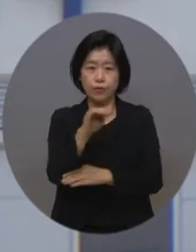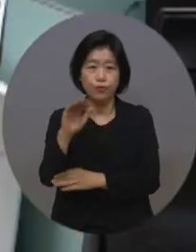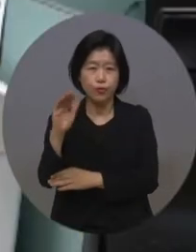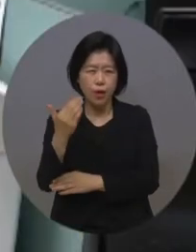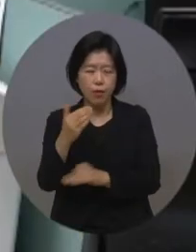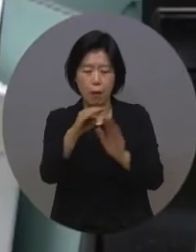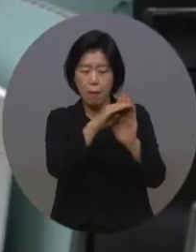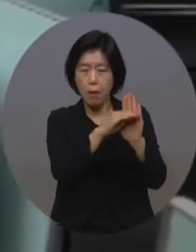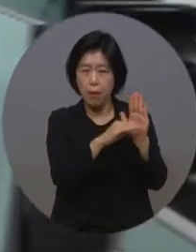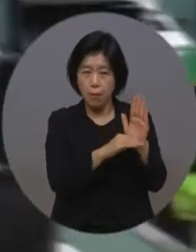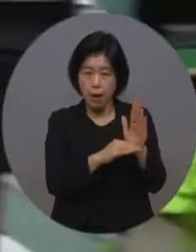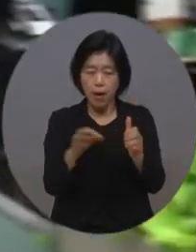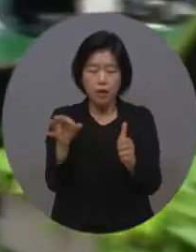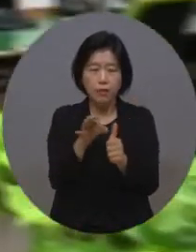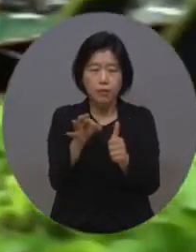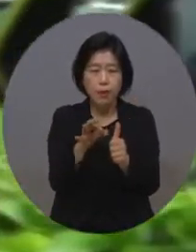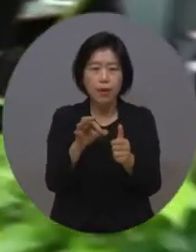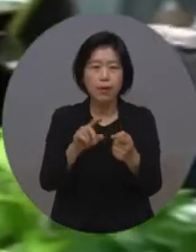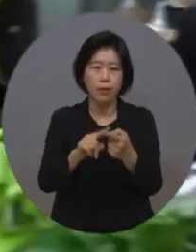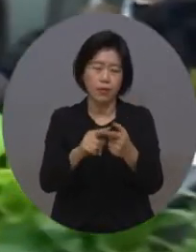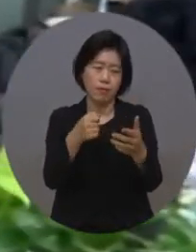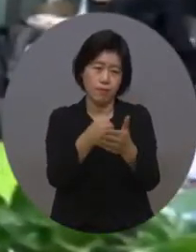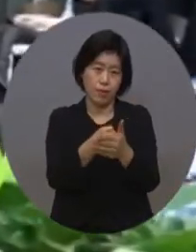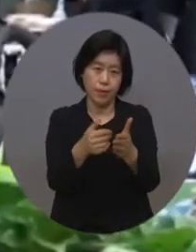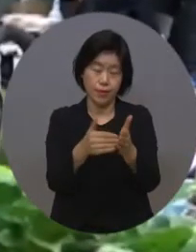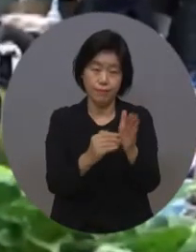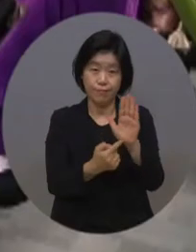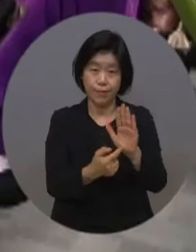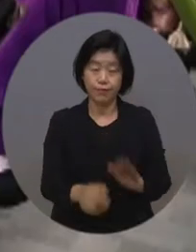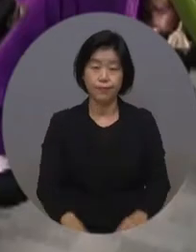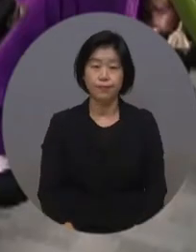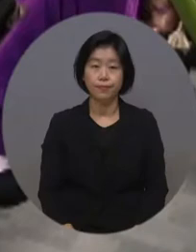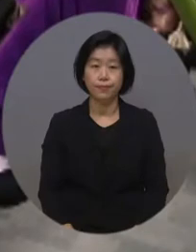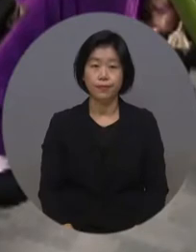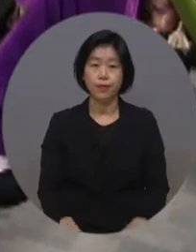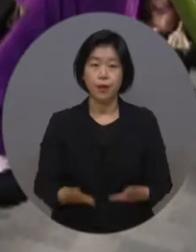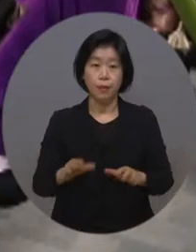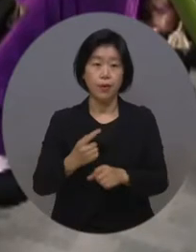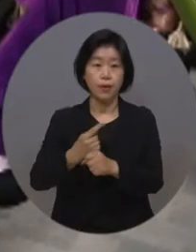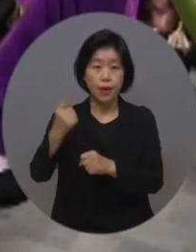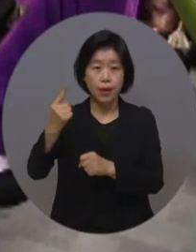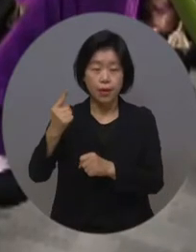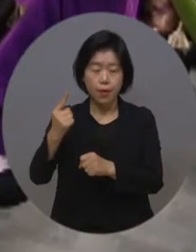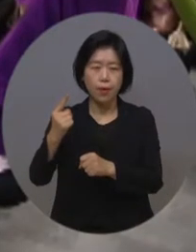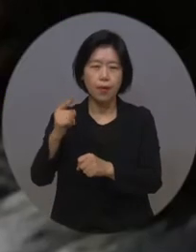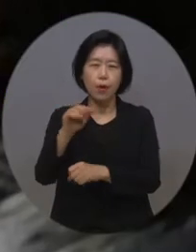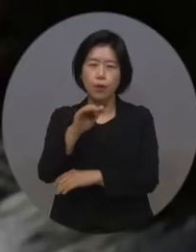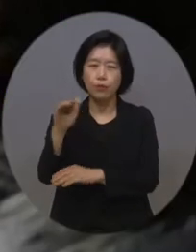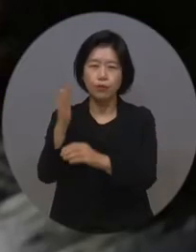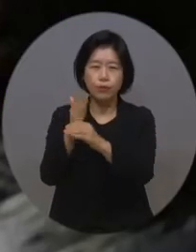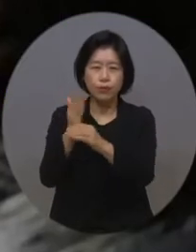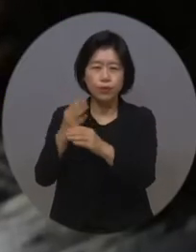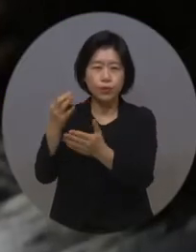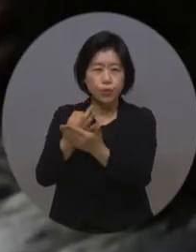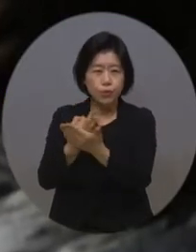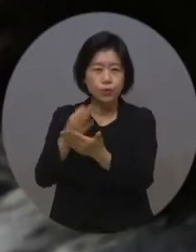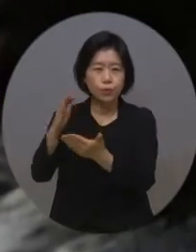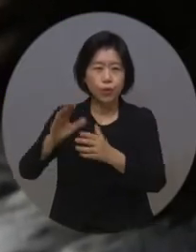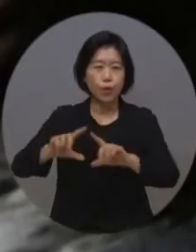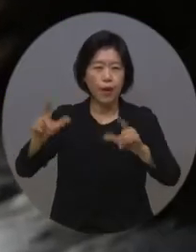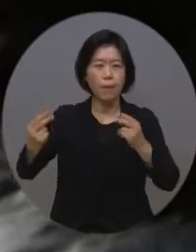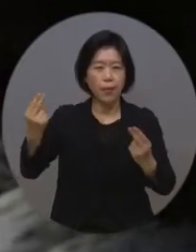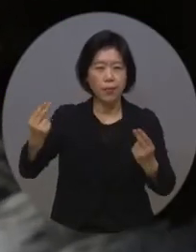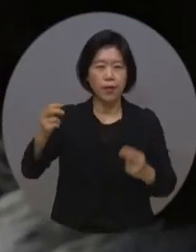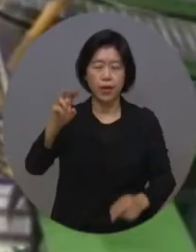급여별 선정기준 등을 심의 의결했다고 밝혔습니다. 우선 내년 기준중위소득은 올해 대비 24만